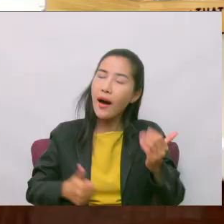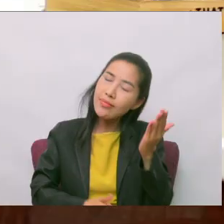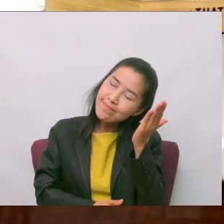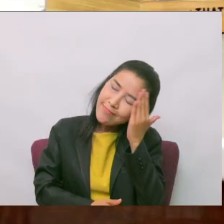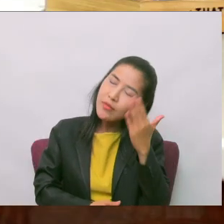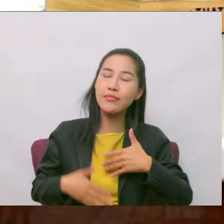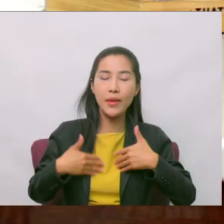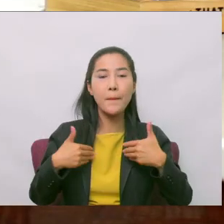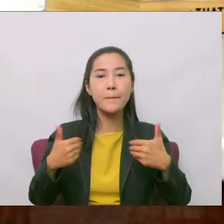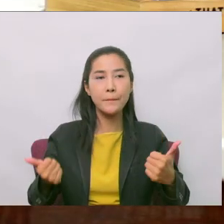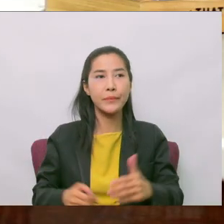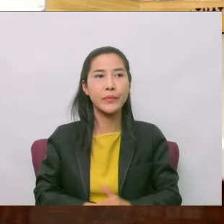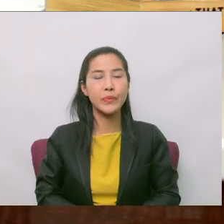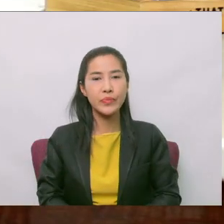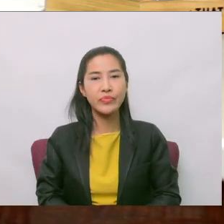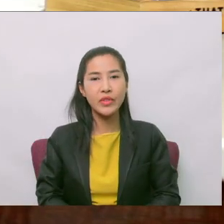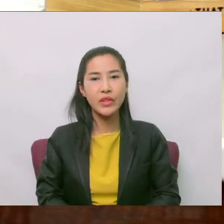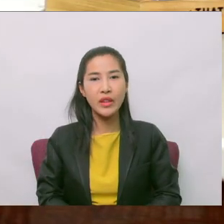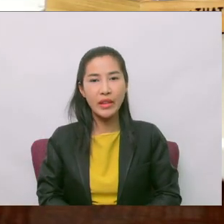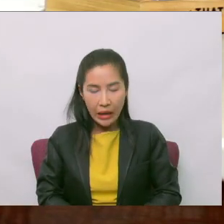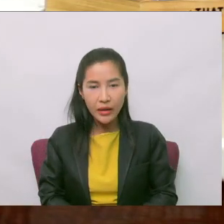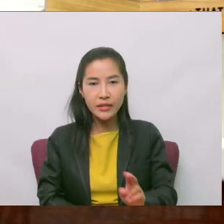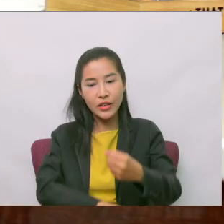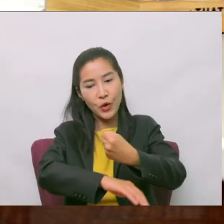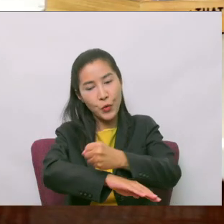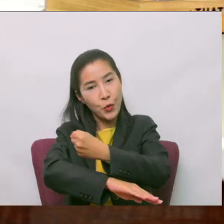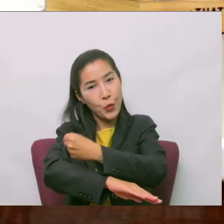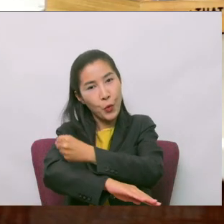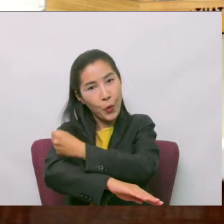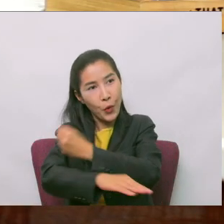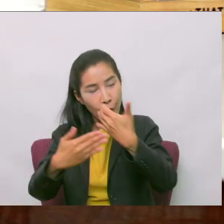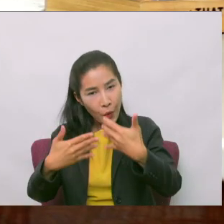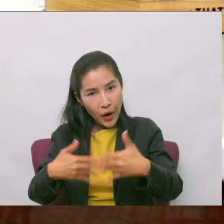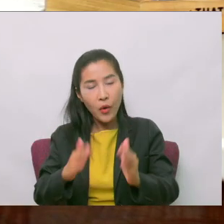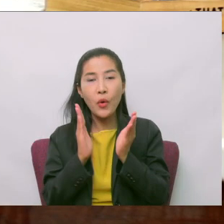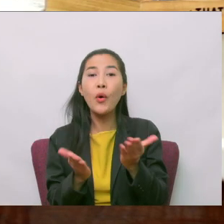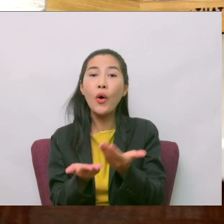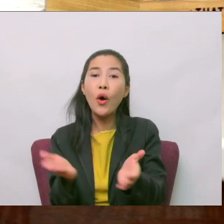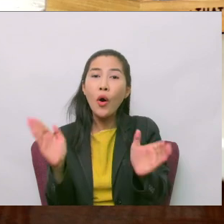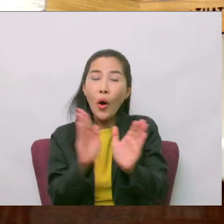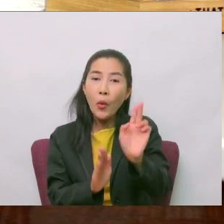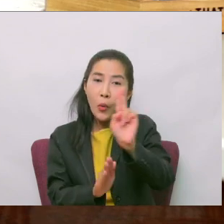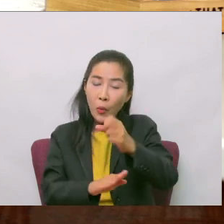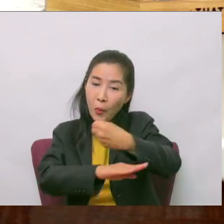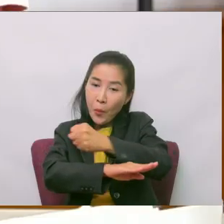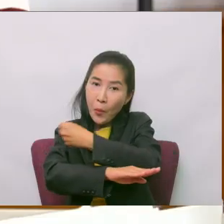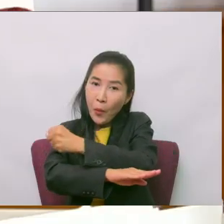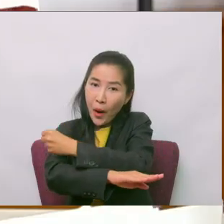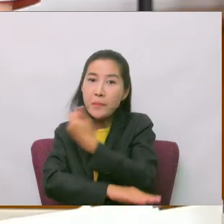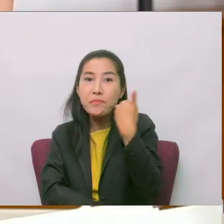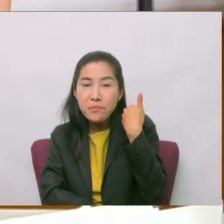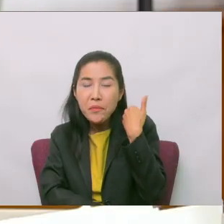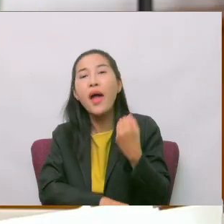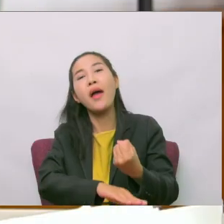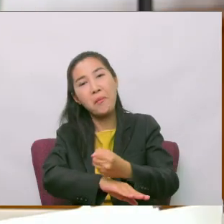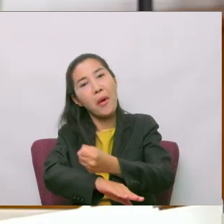ตัวน้องชมพู่จะได้ใช้ลูกประคบจากฝีมือคุณแม่แล้วคนในครอบครัว ได้ใช้ลูกประคบจากฝีมือคุณแม่ไหมคะ ได้ใช้ค่ะเ